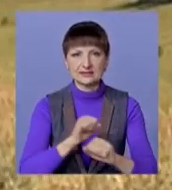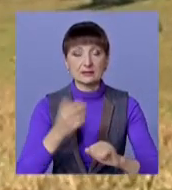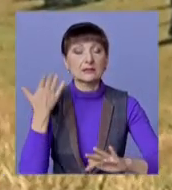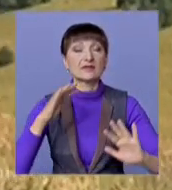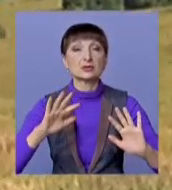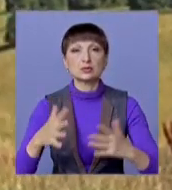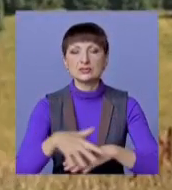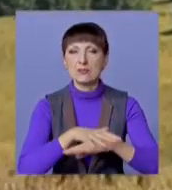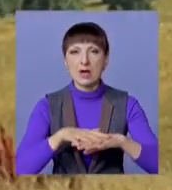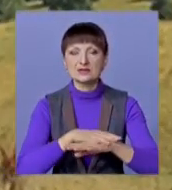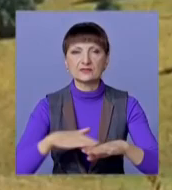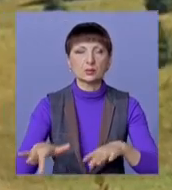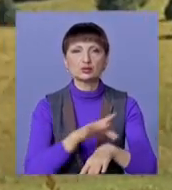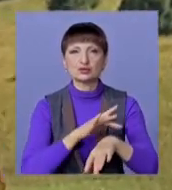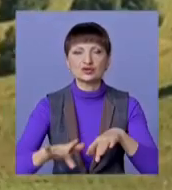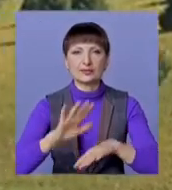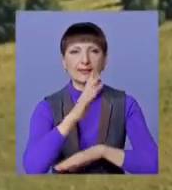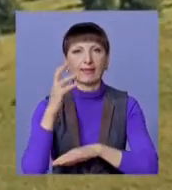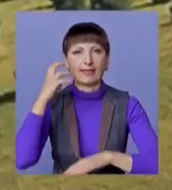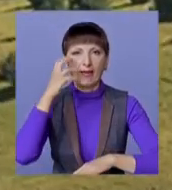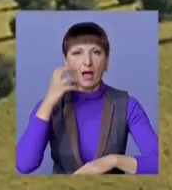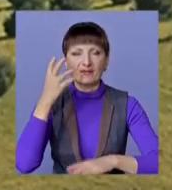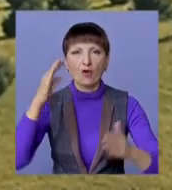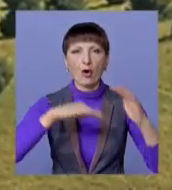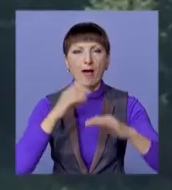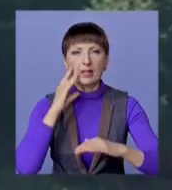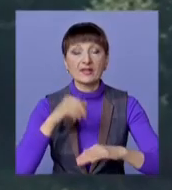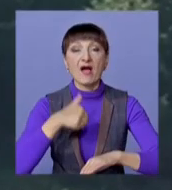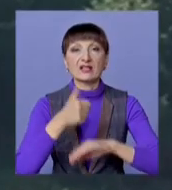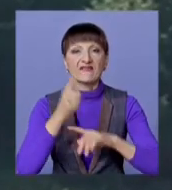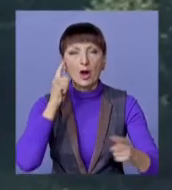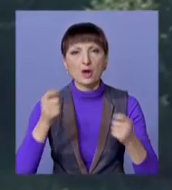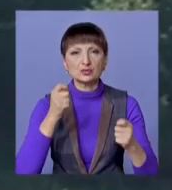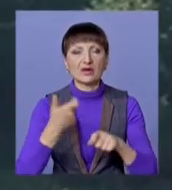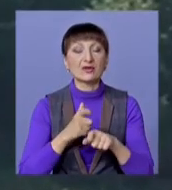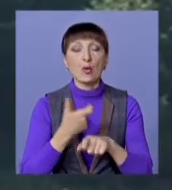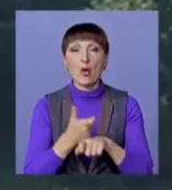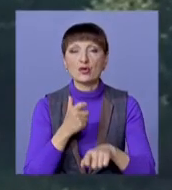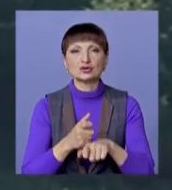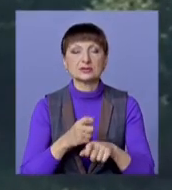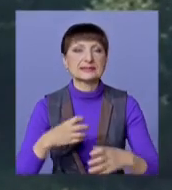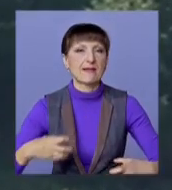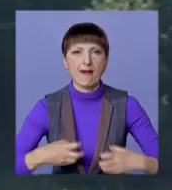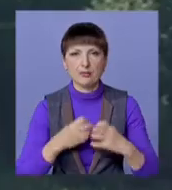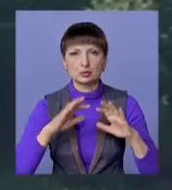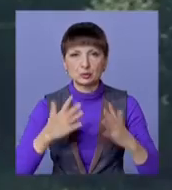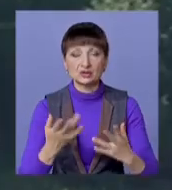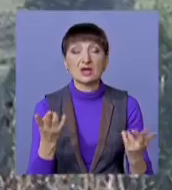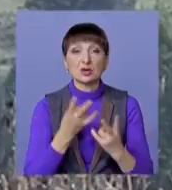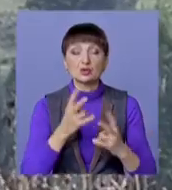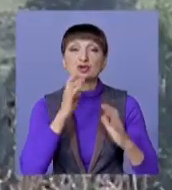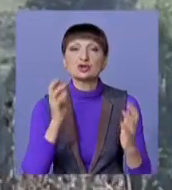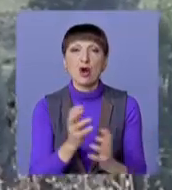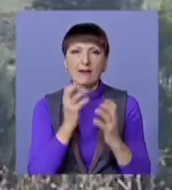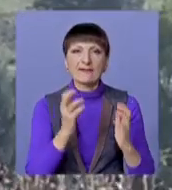случай с массовым уничтожением яблонь в горах Алматы глава государства назвал вопиющим случаем и высказался о необходимости